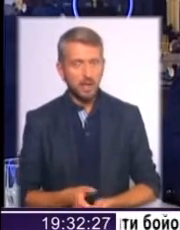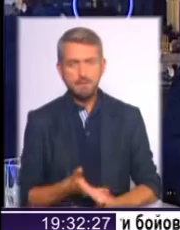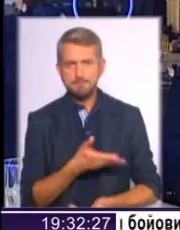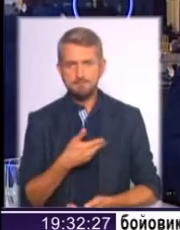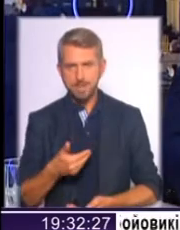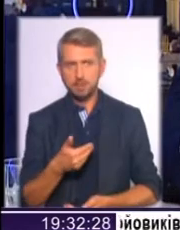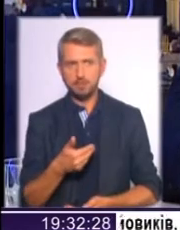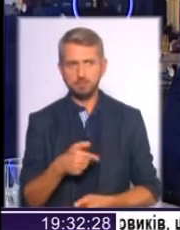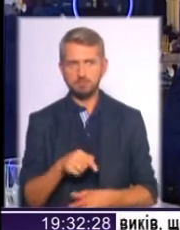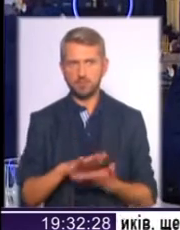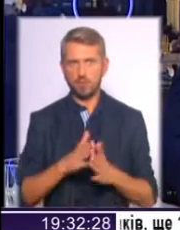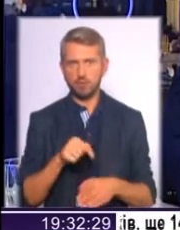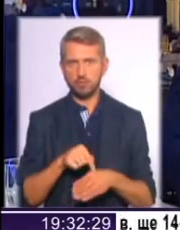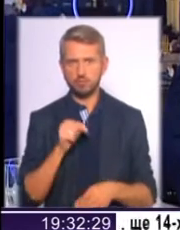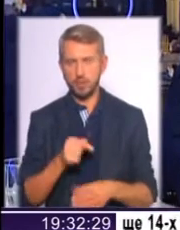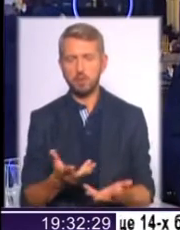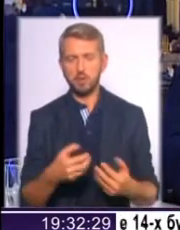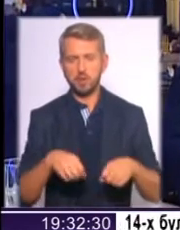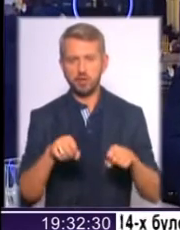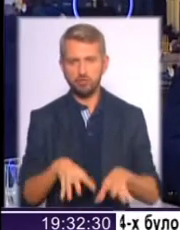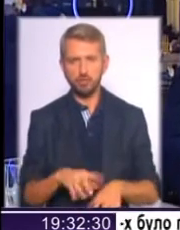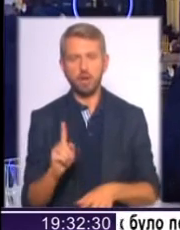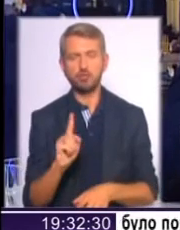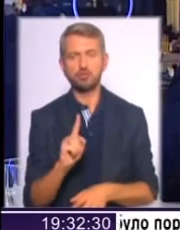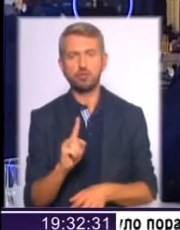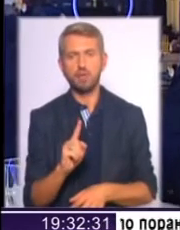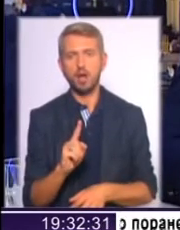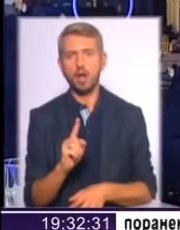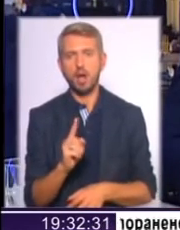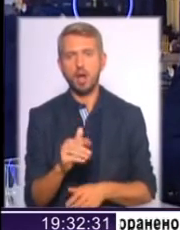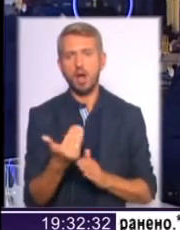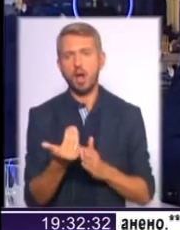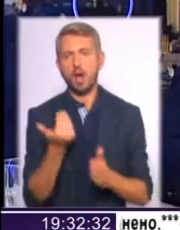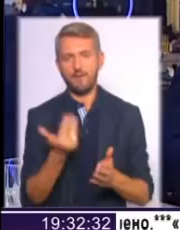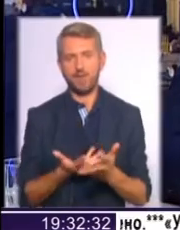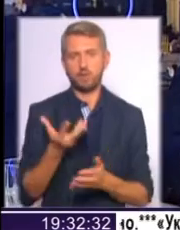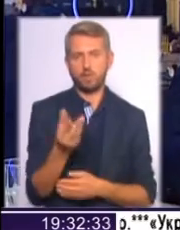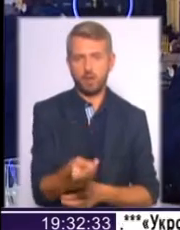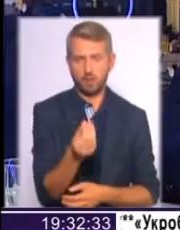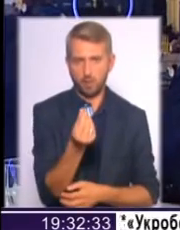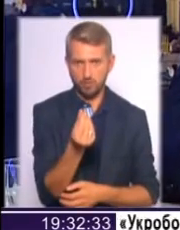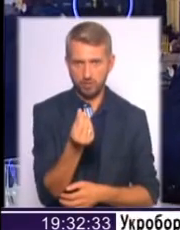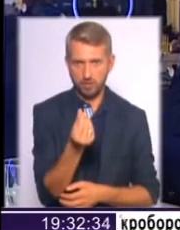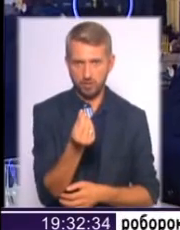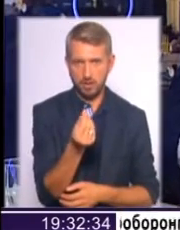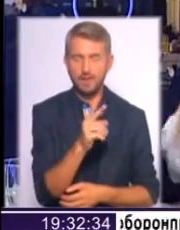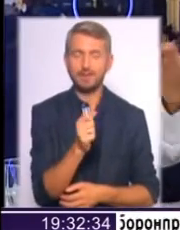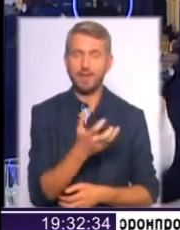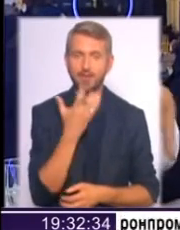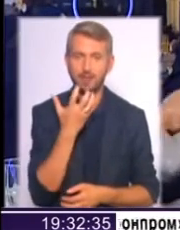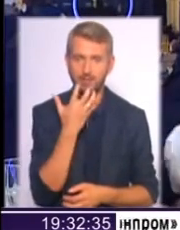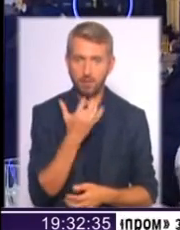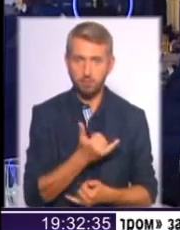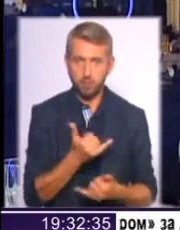відчуваючи ситуацію, прийняли рішення на штабі про те, щоб проавансувати кошти наперед за тепло